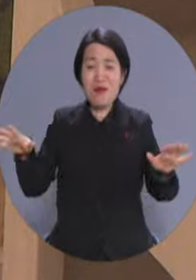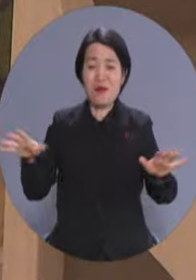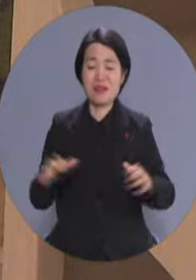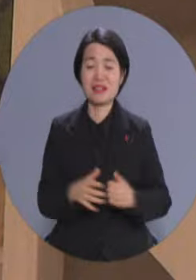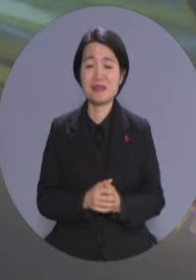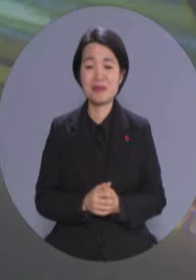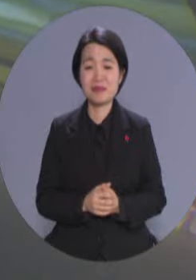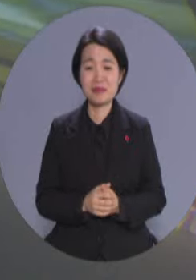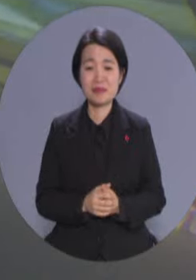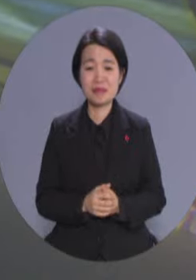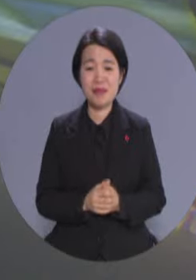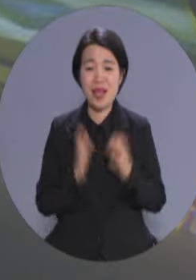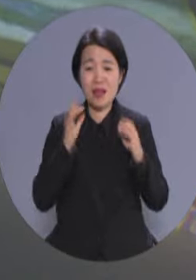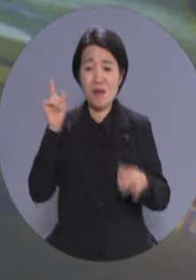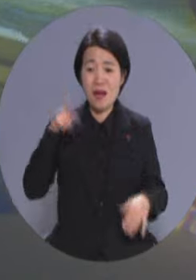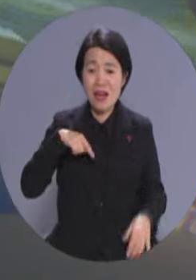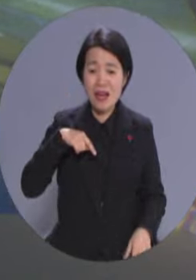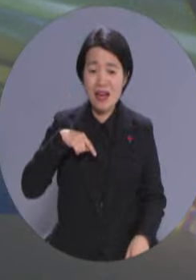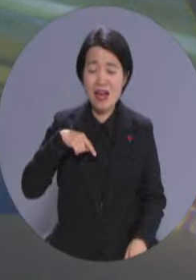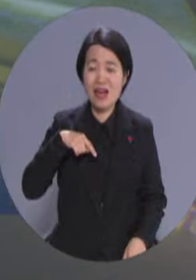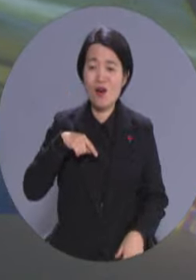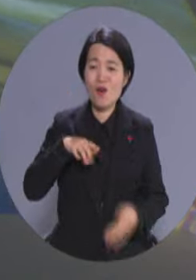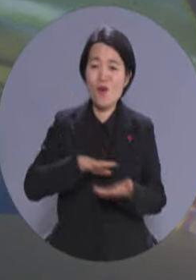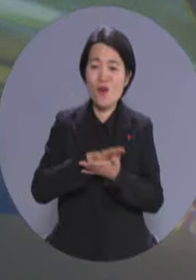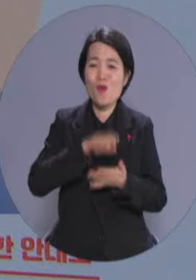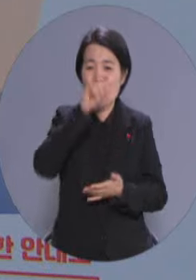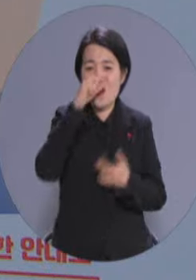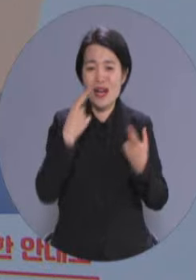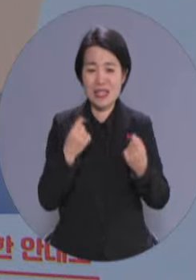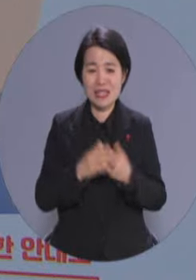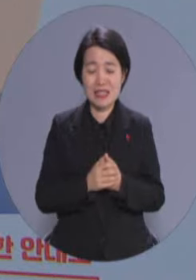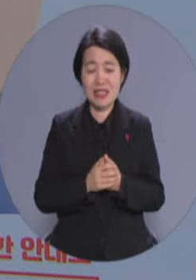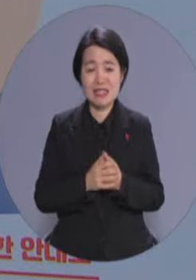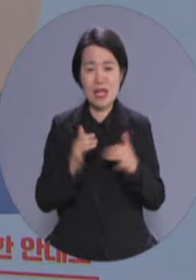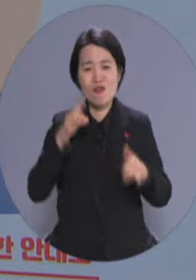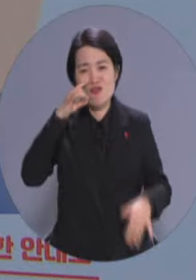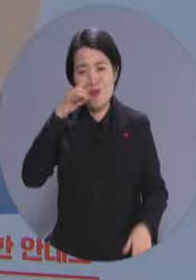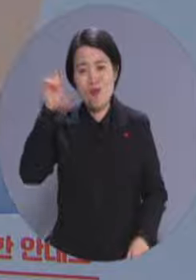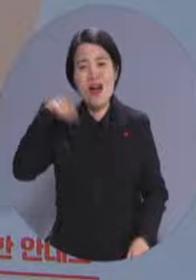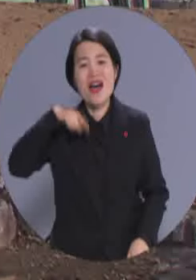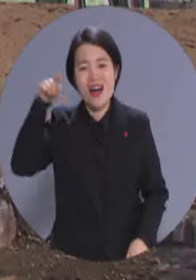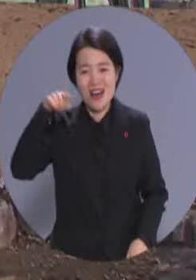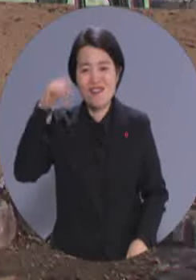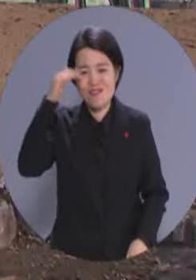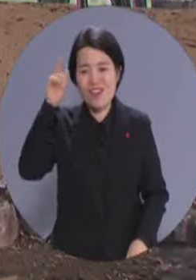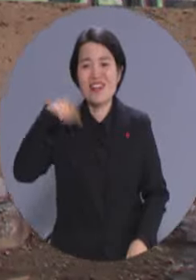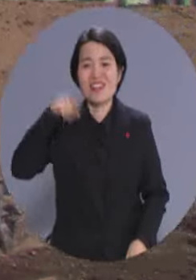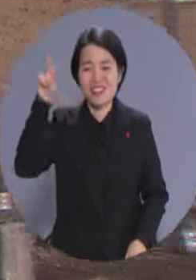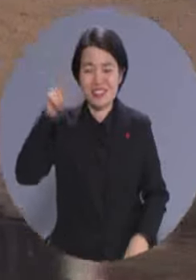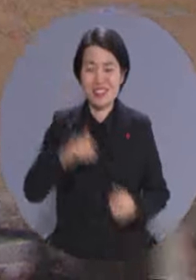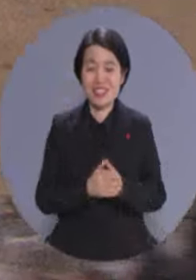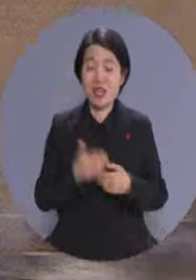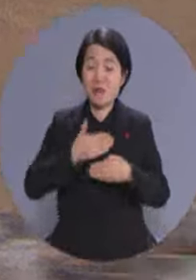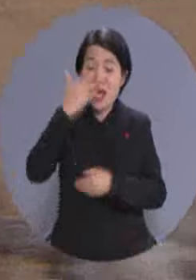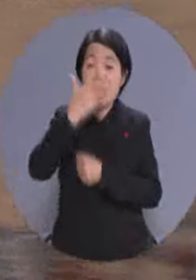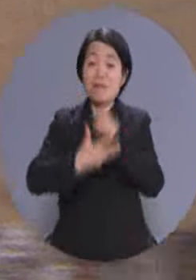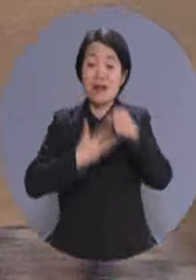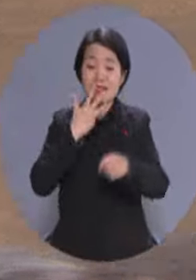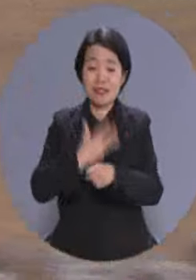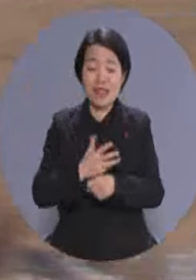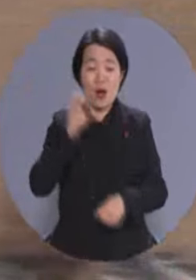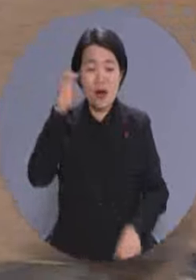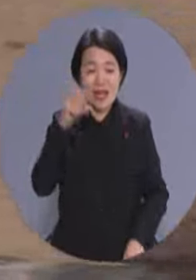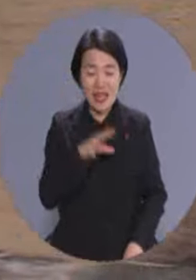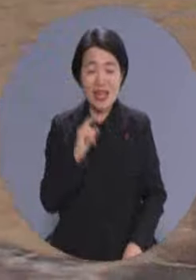있습니다 기들이 와서면 좋죠 사람들 차들이 와갖고 왔다가요 주년을 맞은 광